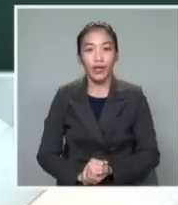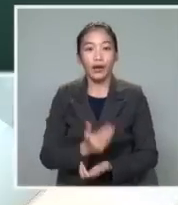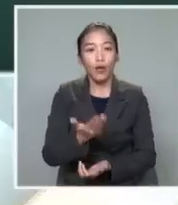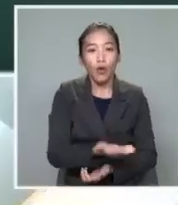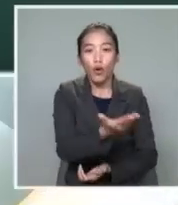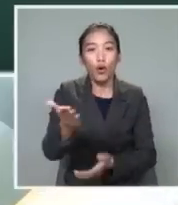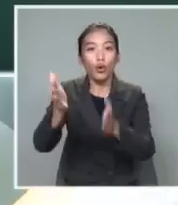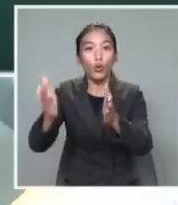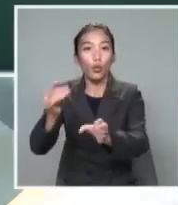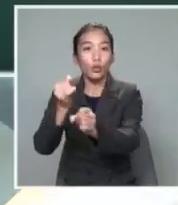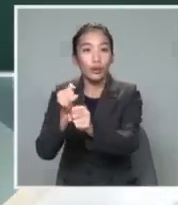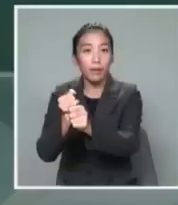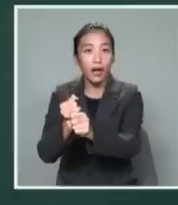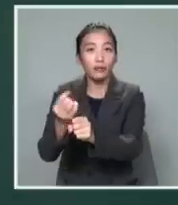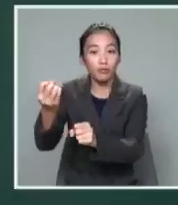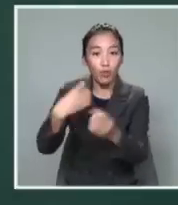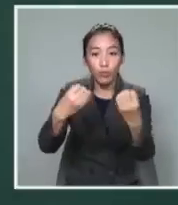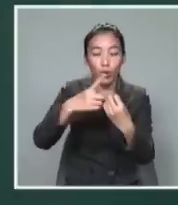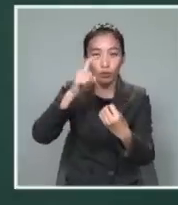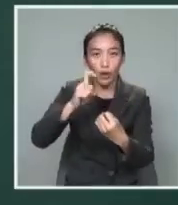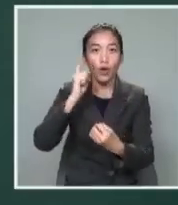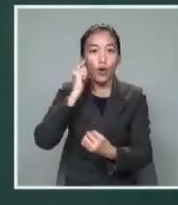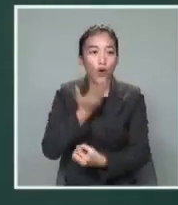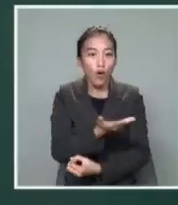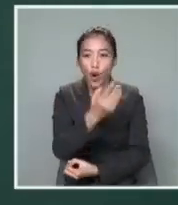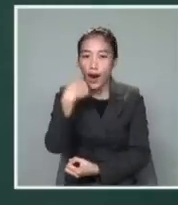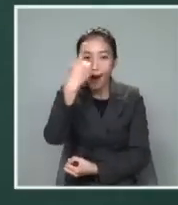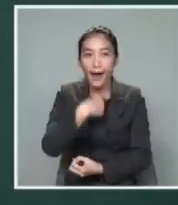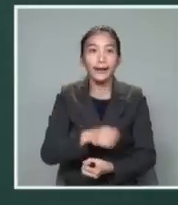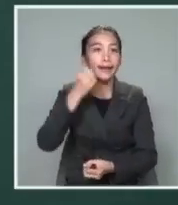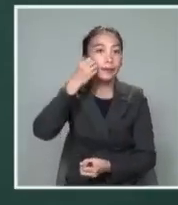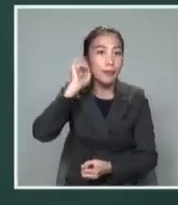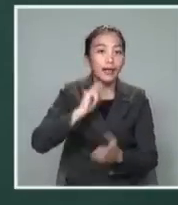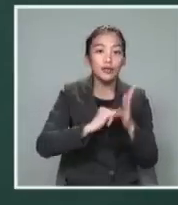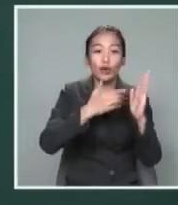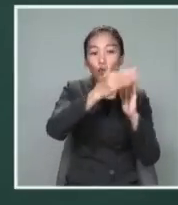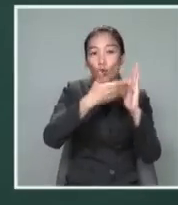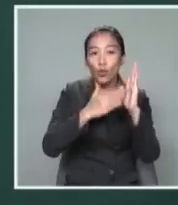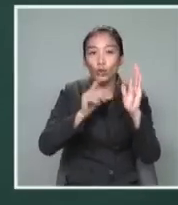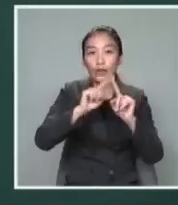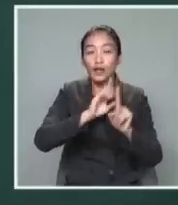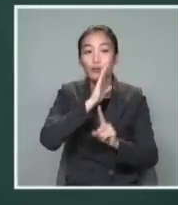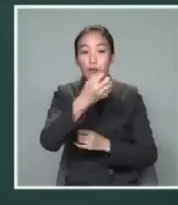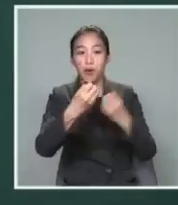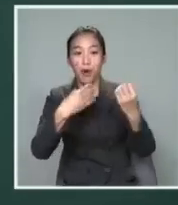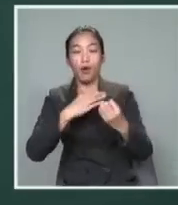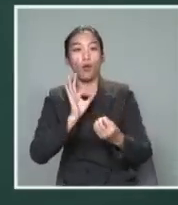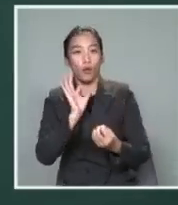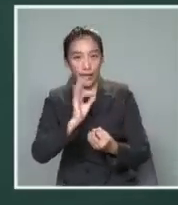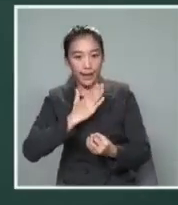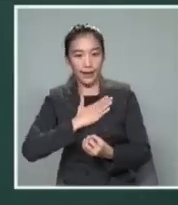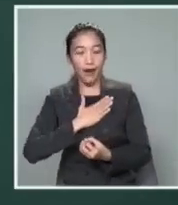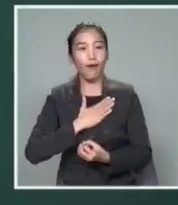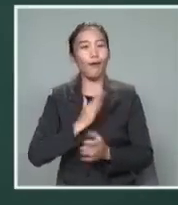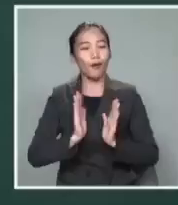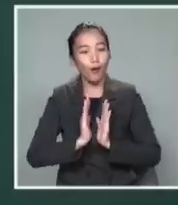คนได้มีโอกาสได้แสดงตัวเองนะครับแล้วก็ให้เขารู้สึกภาคภูมิใจในการที่จะบอกว่าตัวเองม